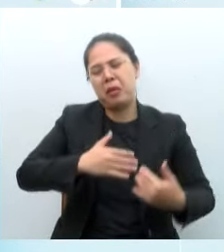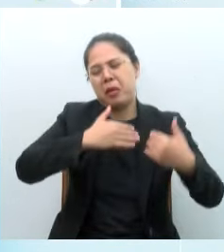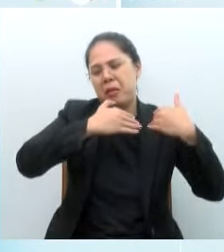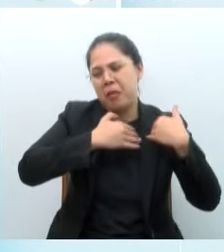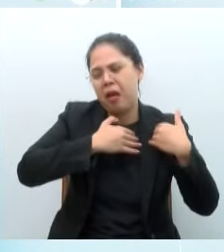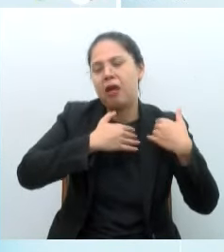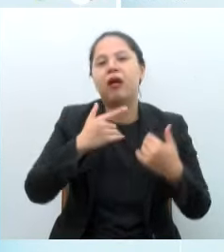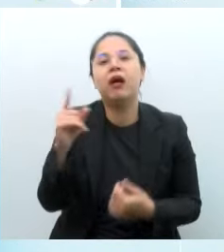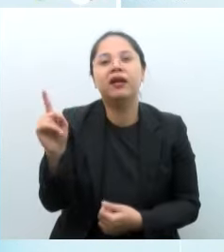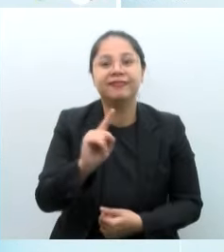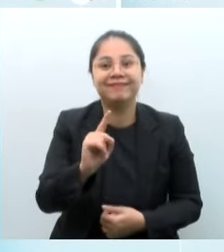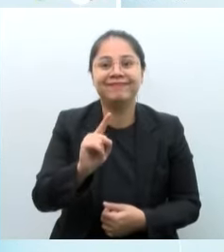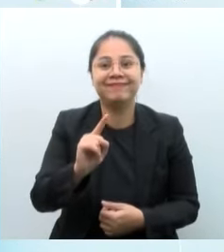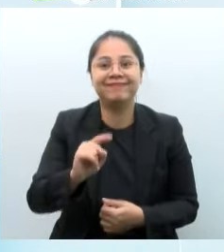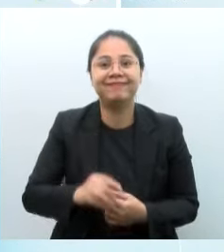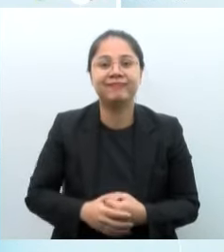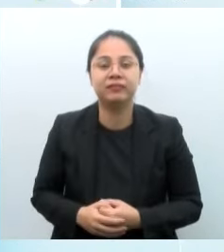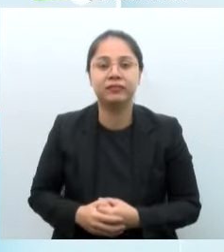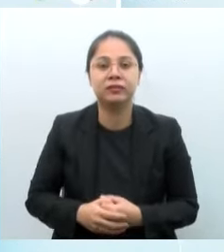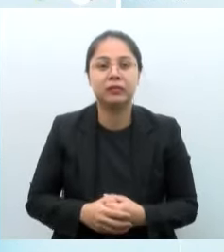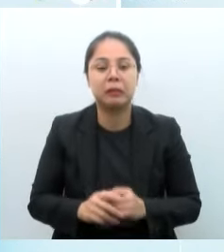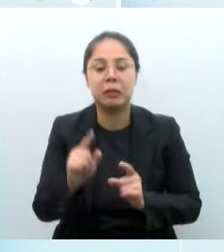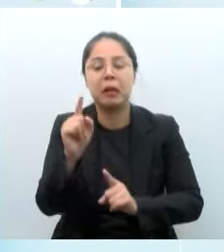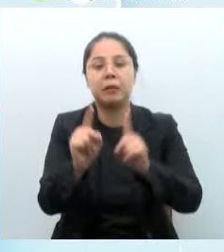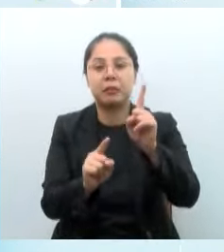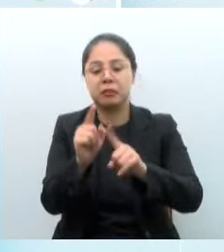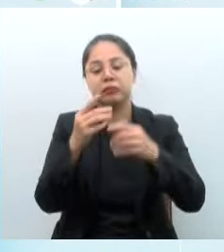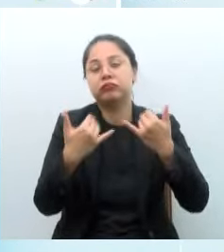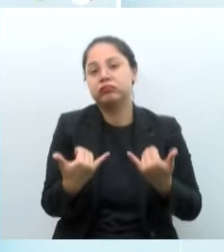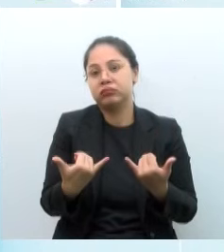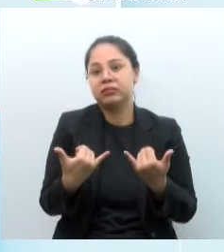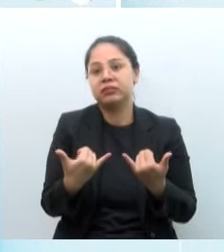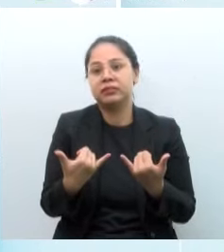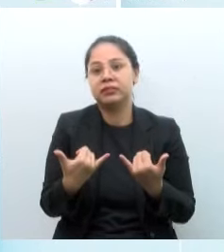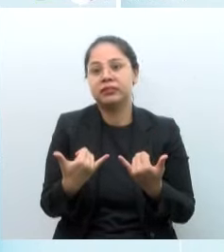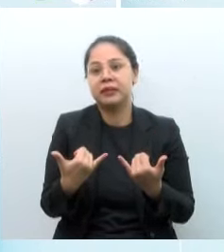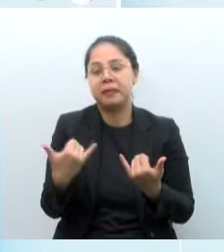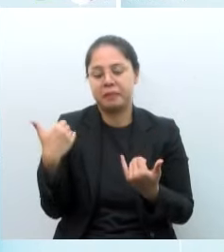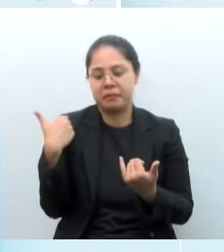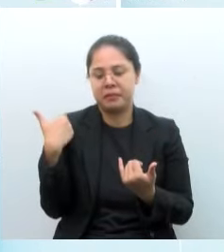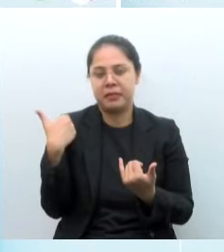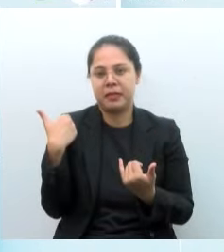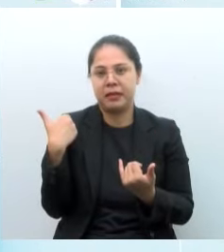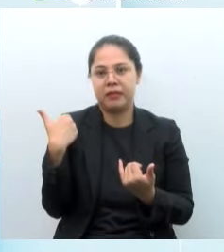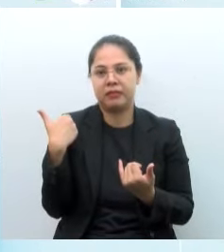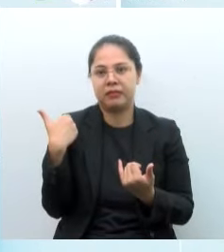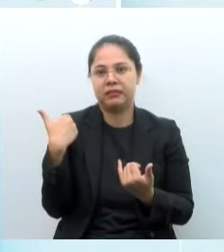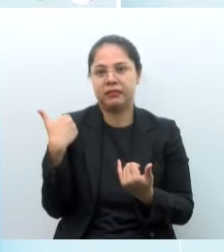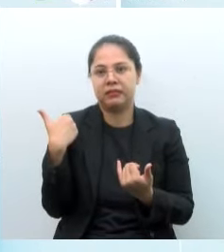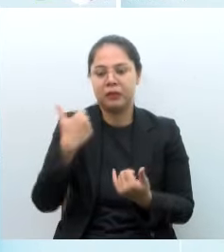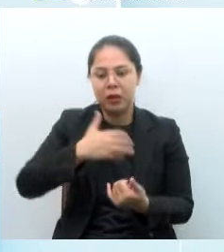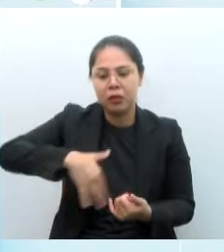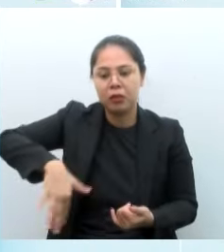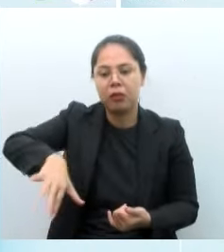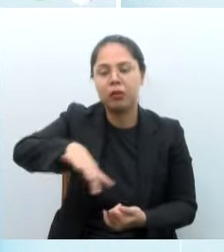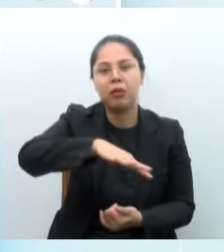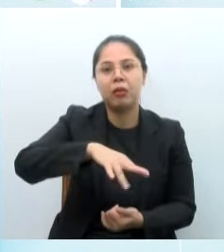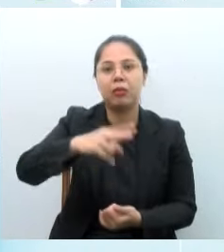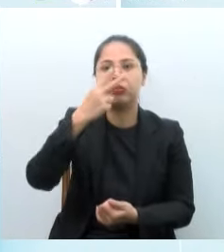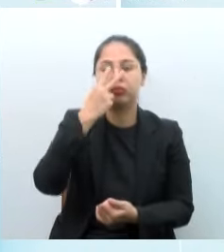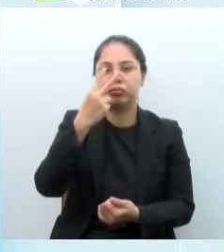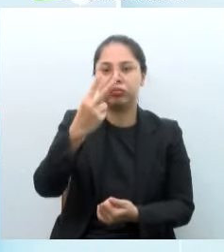ว่าจากการสำรวจนะครับเพราะว่ามีภาระที่พวกเรามองว่าเป็นภ